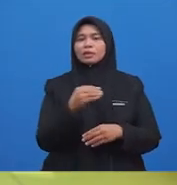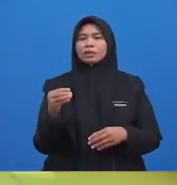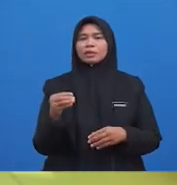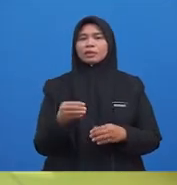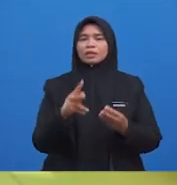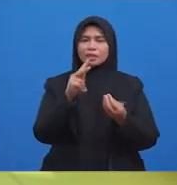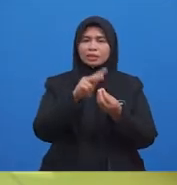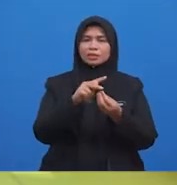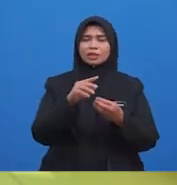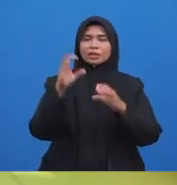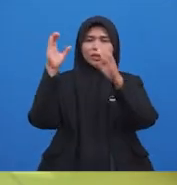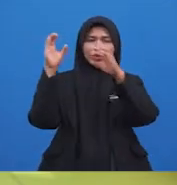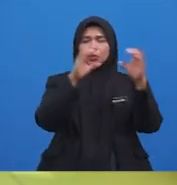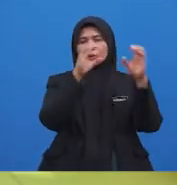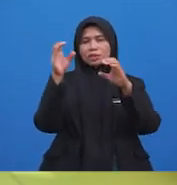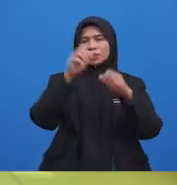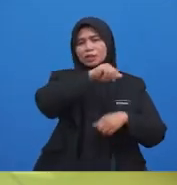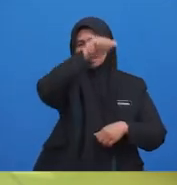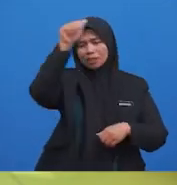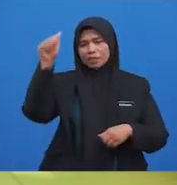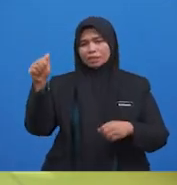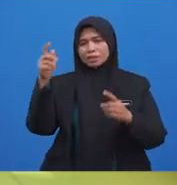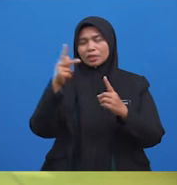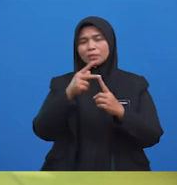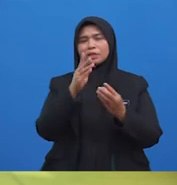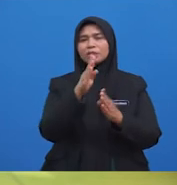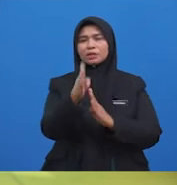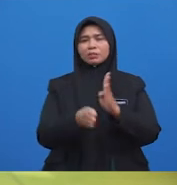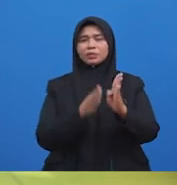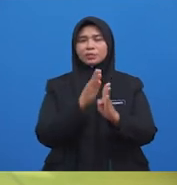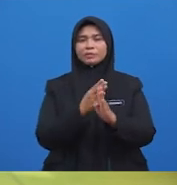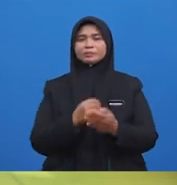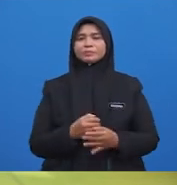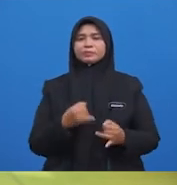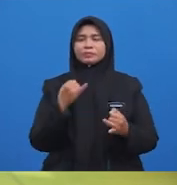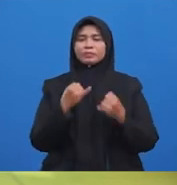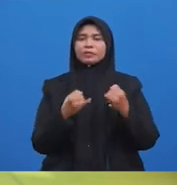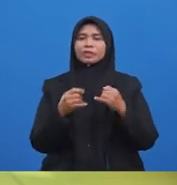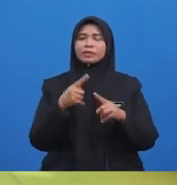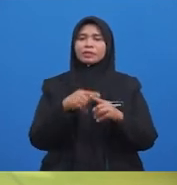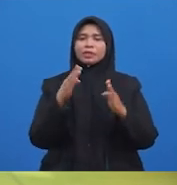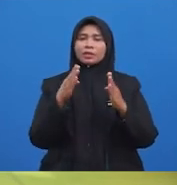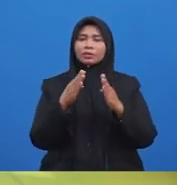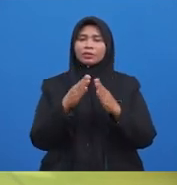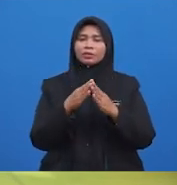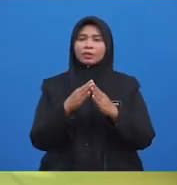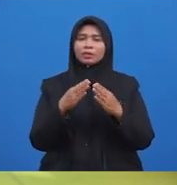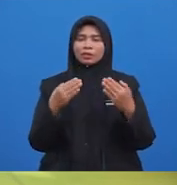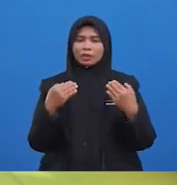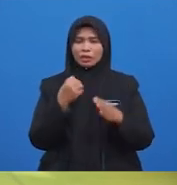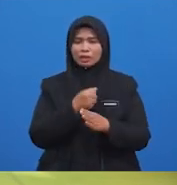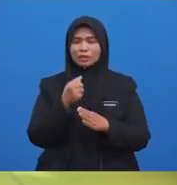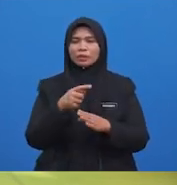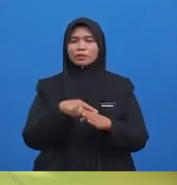ke sang cuaca angka selepas terhadap bumi Jika di rumah kamu atau di